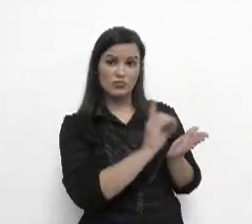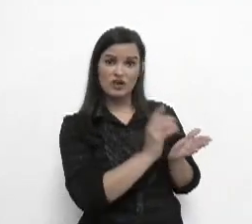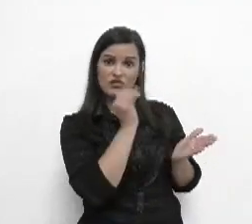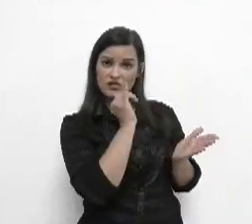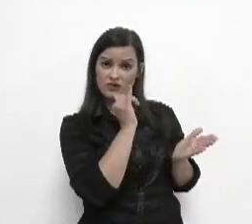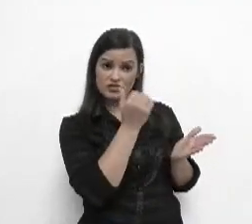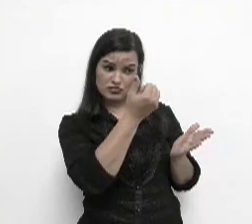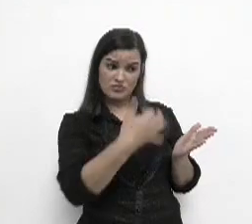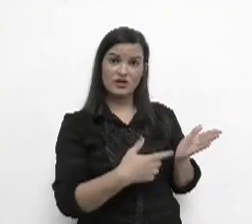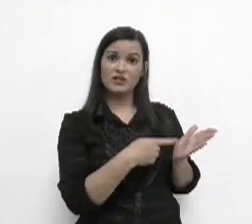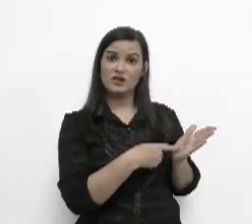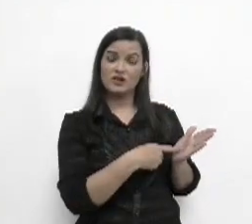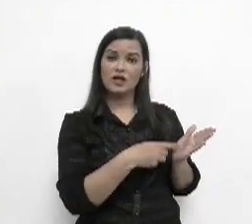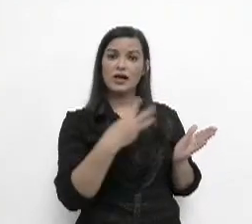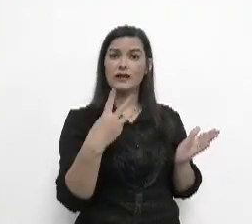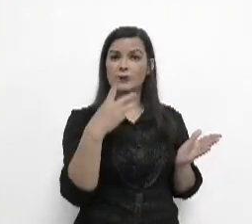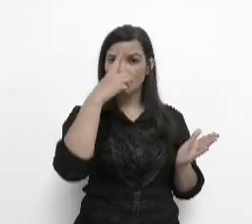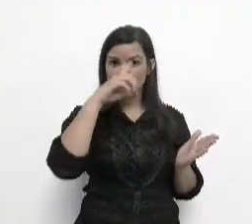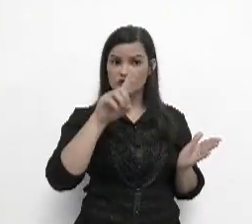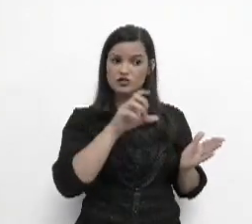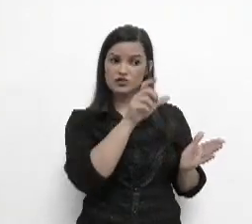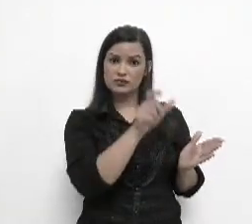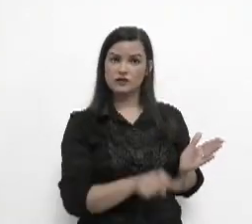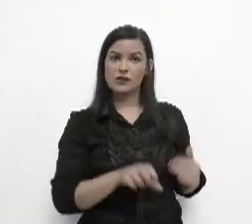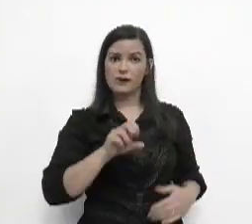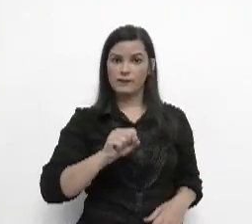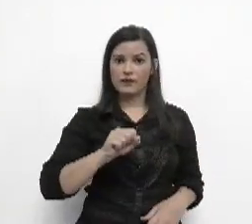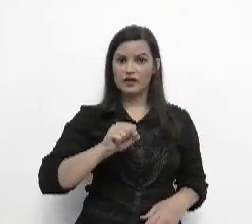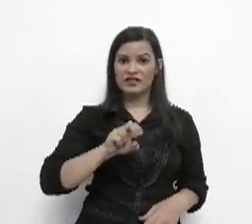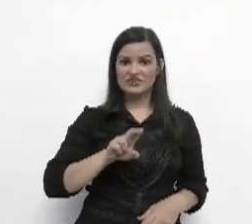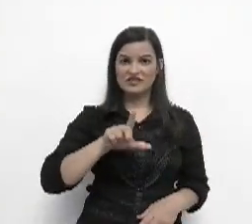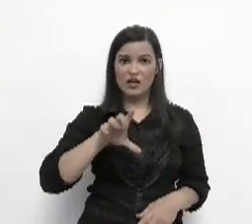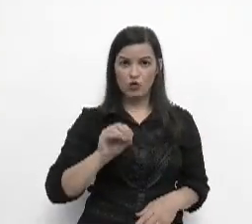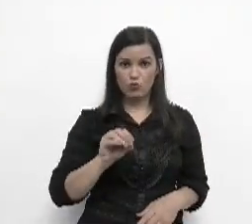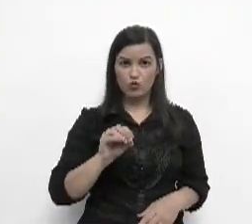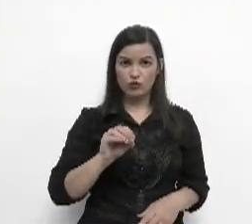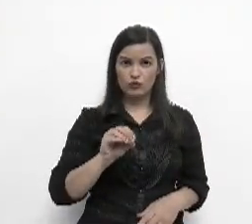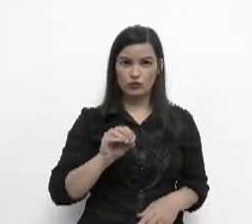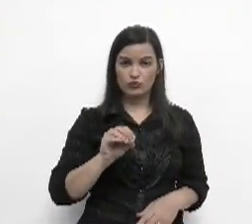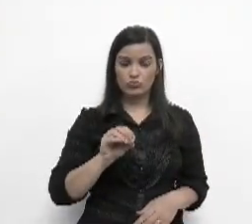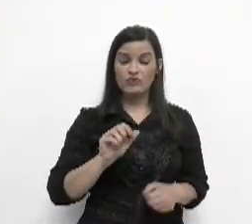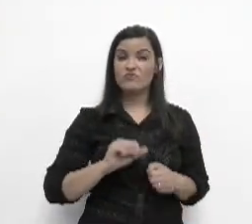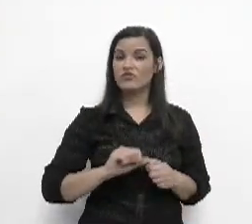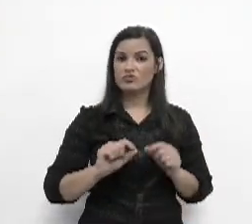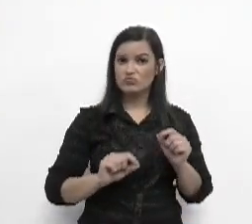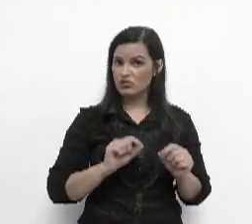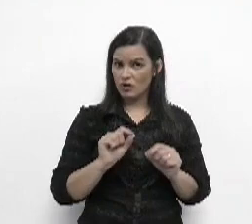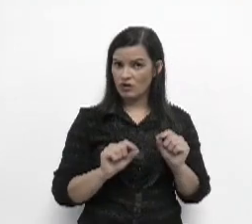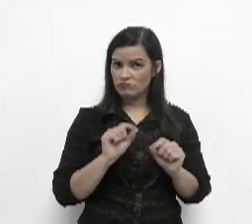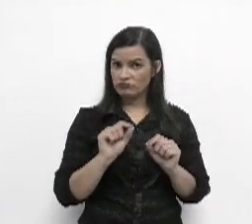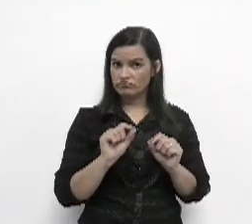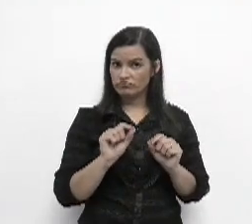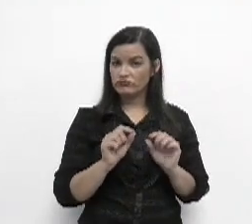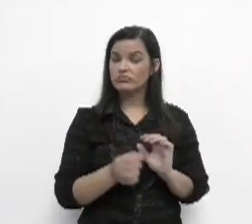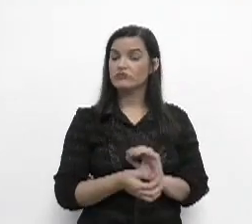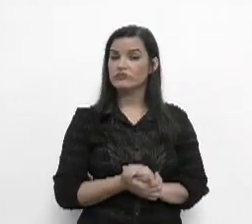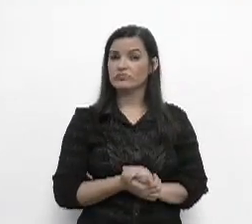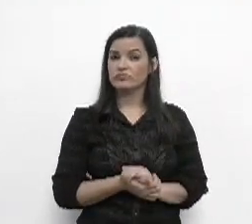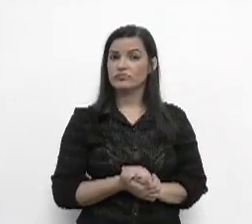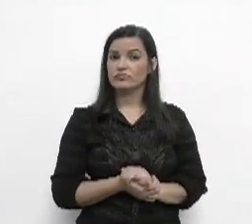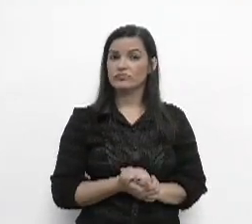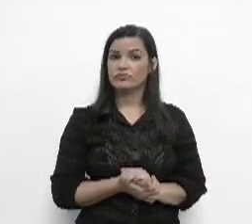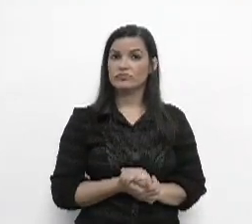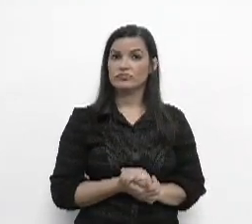3 dias em que Saulo esteve com seus olhos cegos, ele fez. 아나니아가 이 사울을 찾으러 갈 때 주님께서